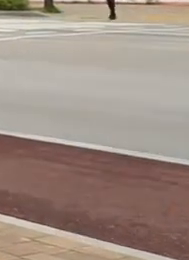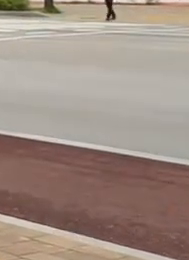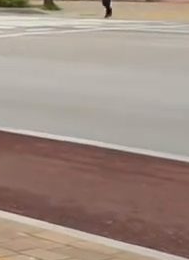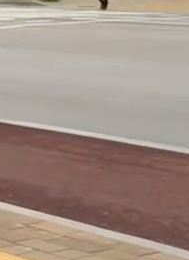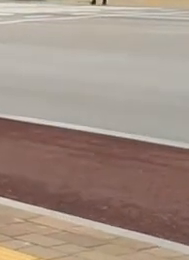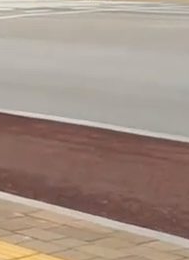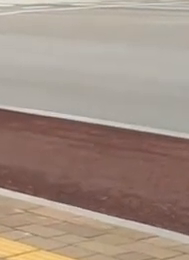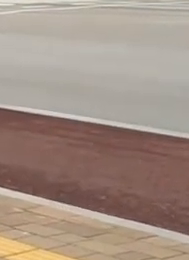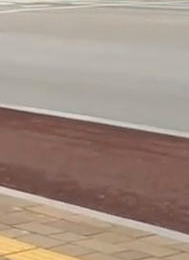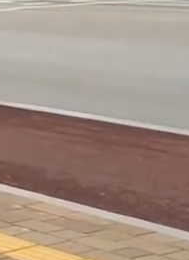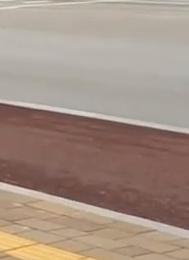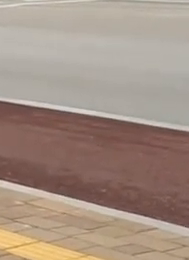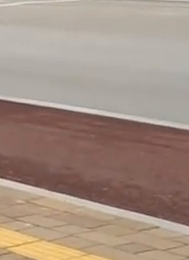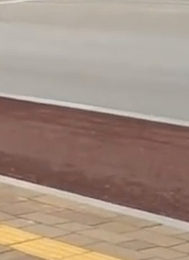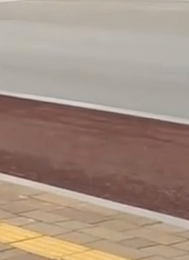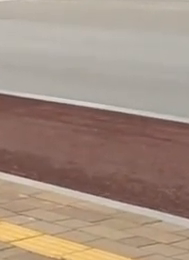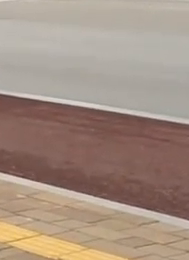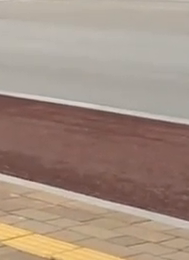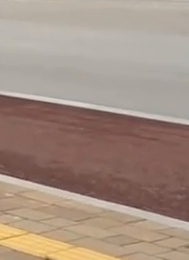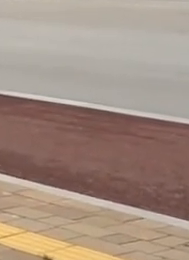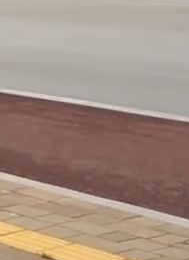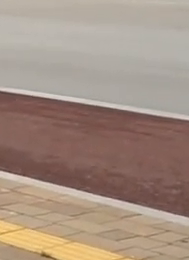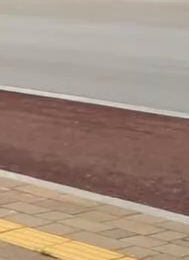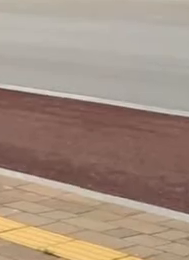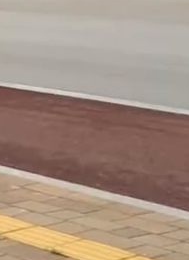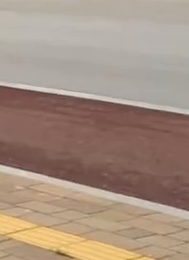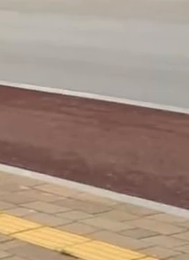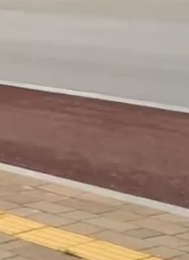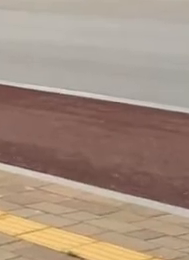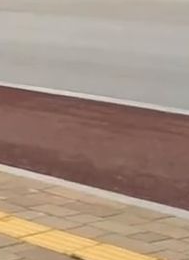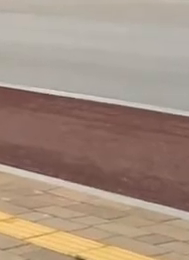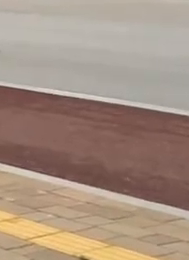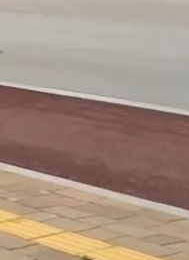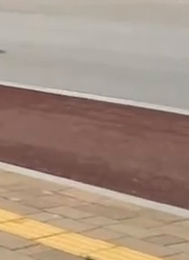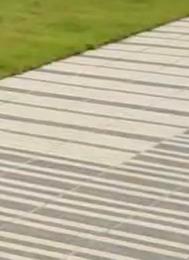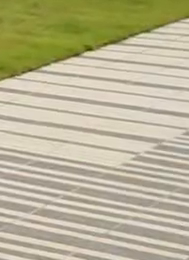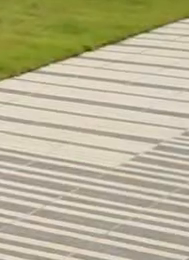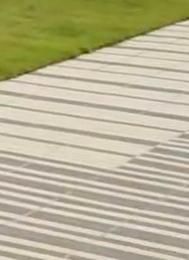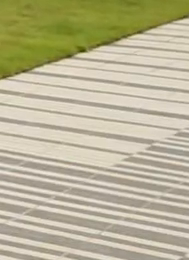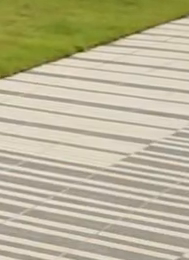볼 게 아니라 여기 갔다가 저기 갔다가 맞았어, 맞았어.